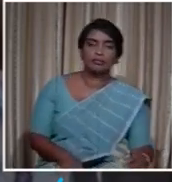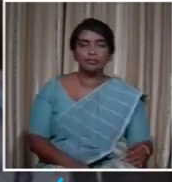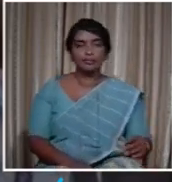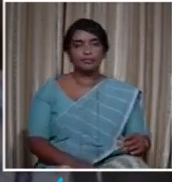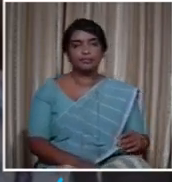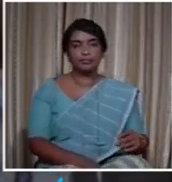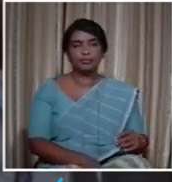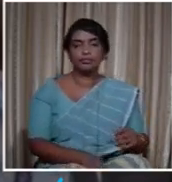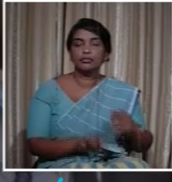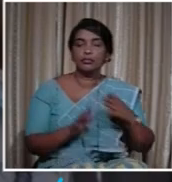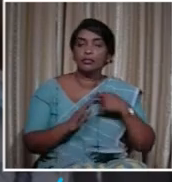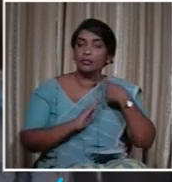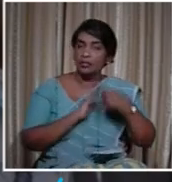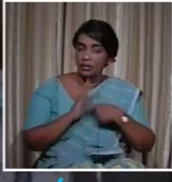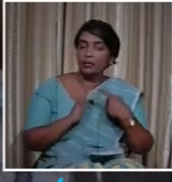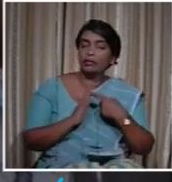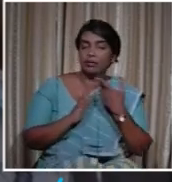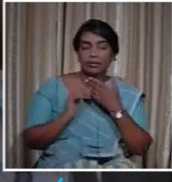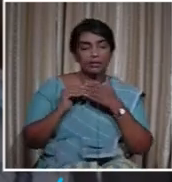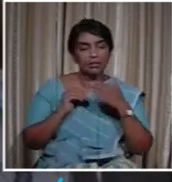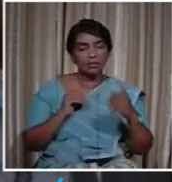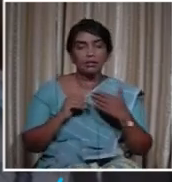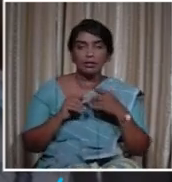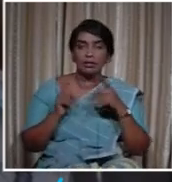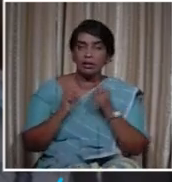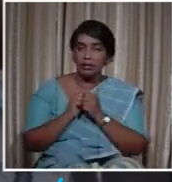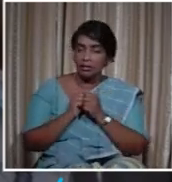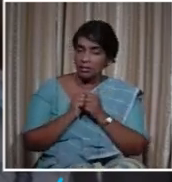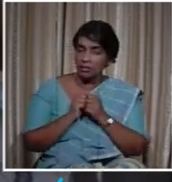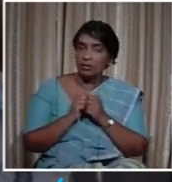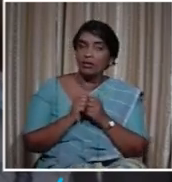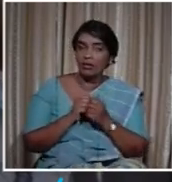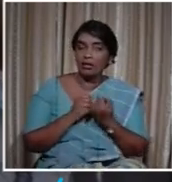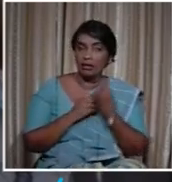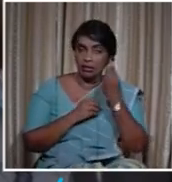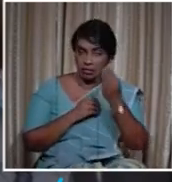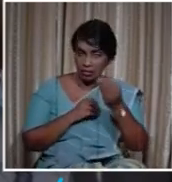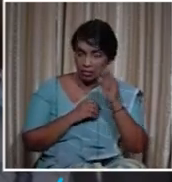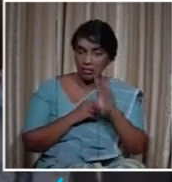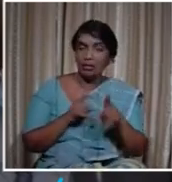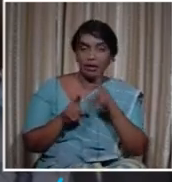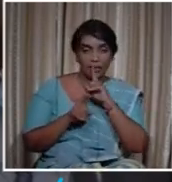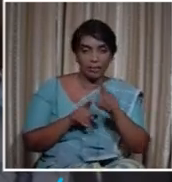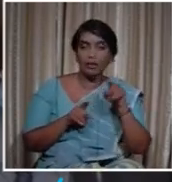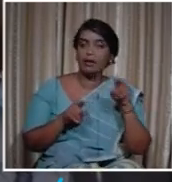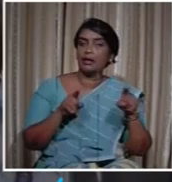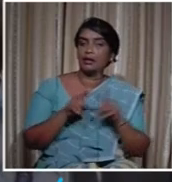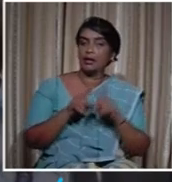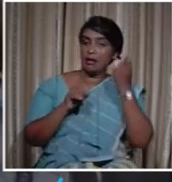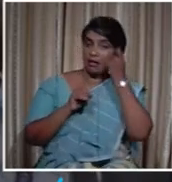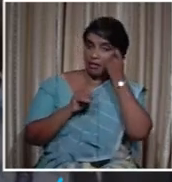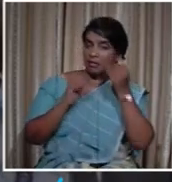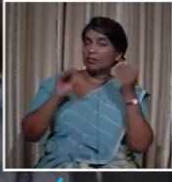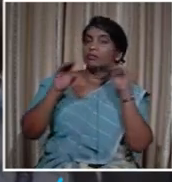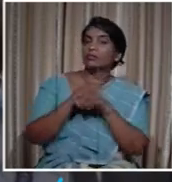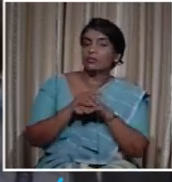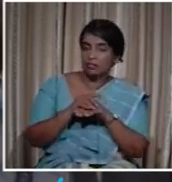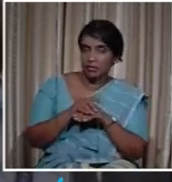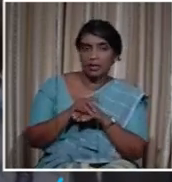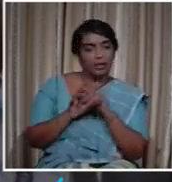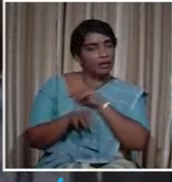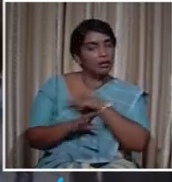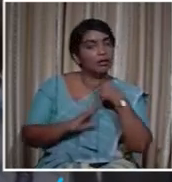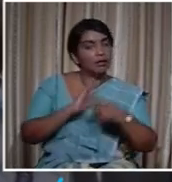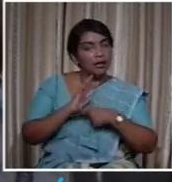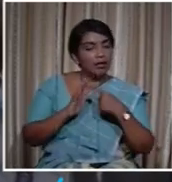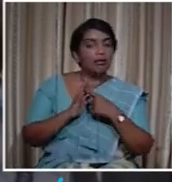தான் மிகவும் சிறப்பானது என்று அந்த அடிப்படையில் சிந்திக்கின்ற ஒரு தலைவருடைய கருத்துக்களை உள்வாங்கி இந்த நாட்டிலே பெரியோடி